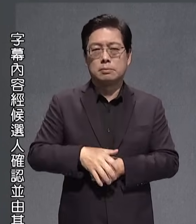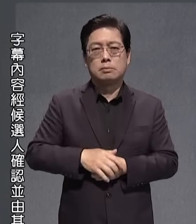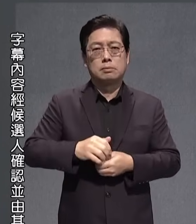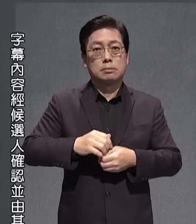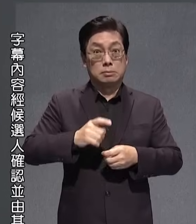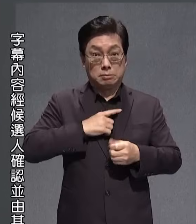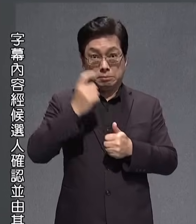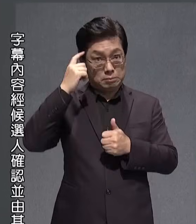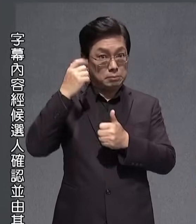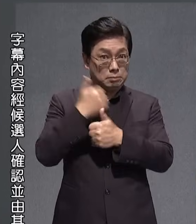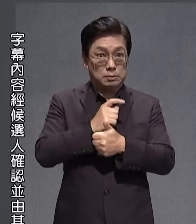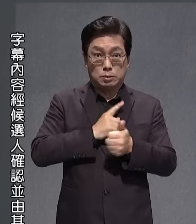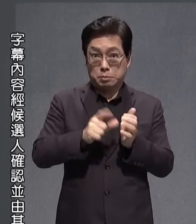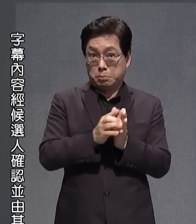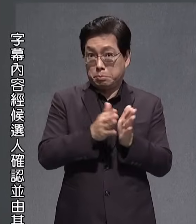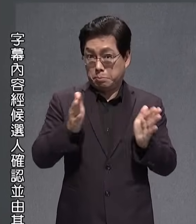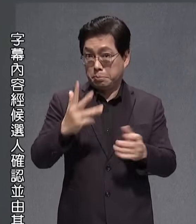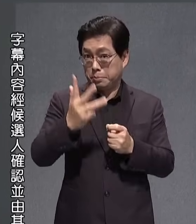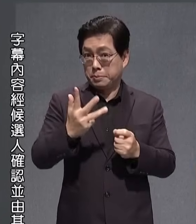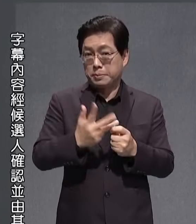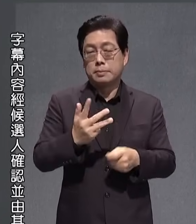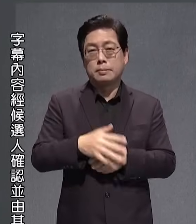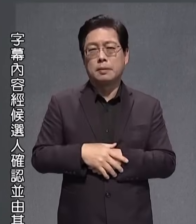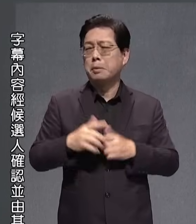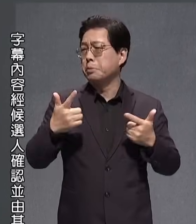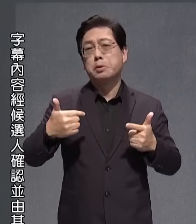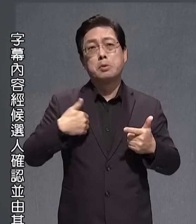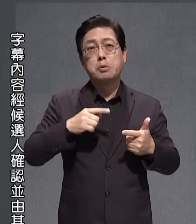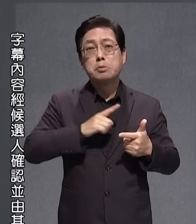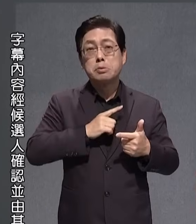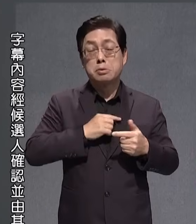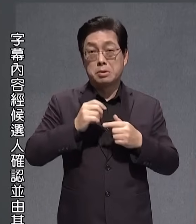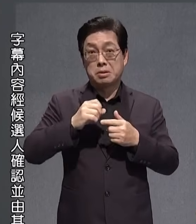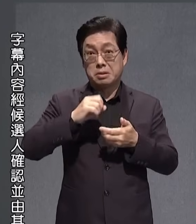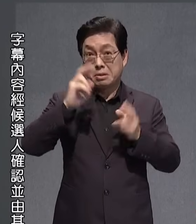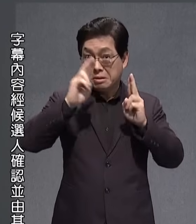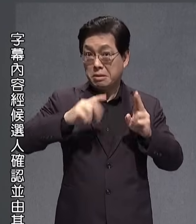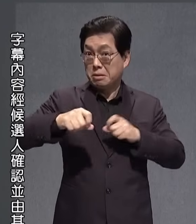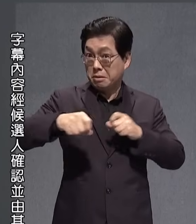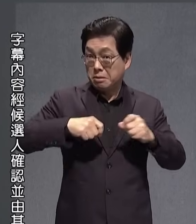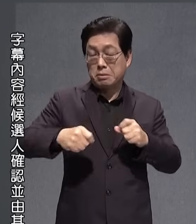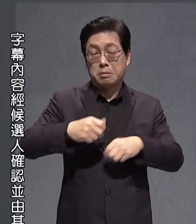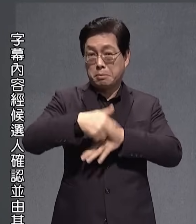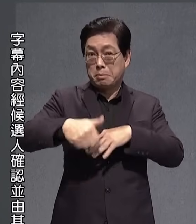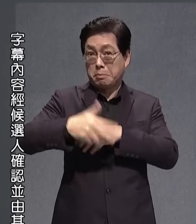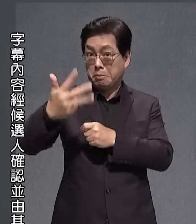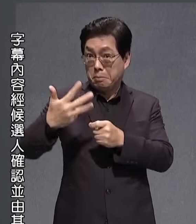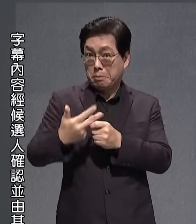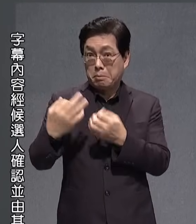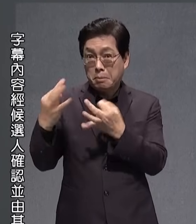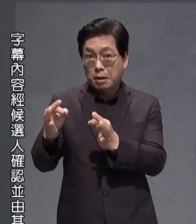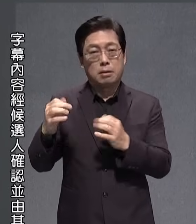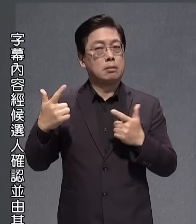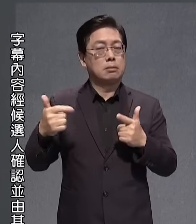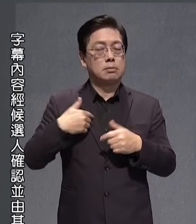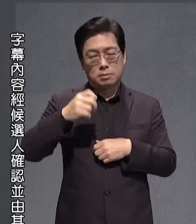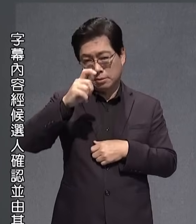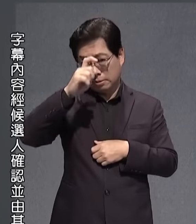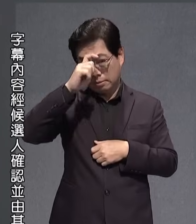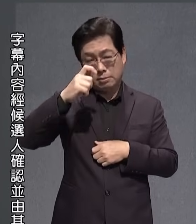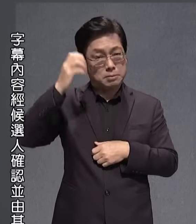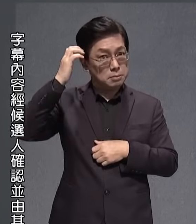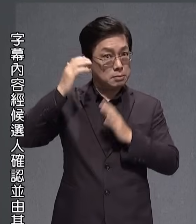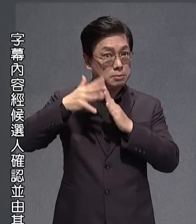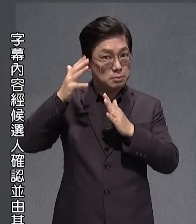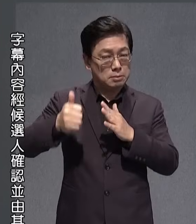须要考量到我的任期只有8年，并不是说我的能源政策的规划只限于8年。我也希望柯市长